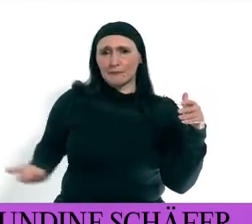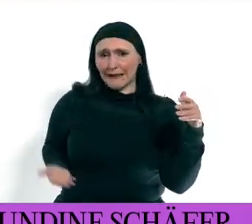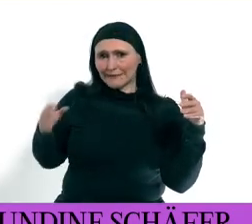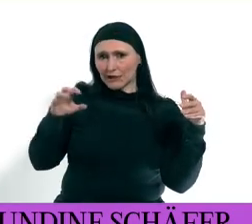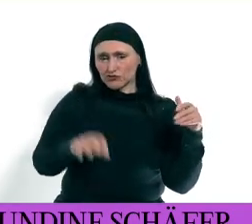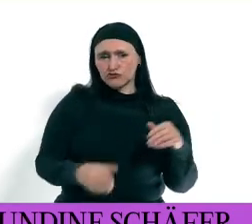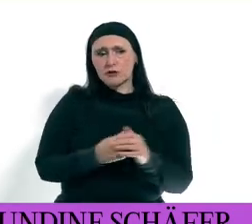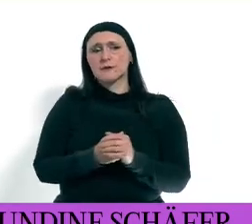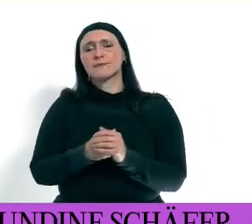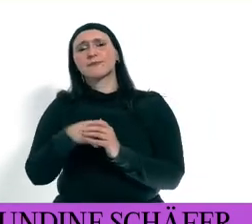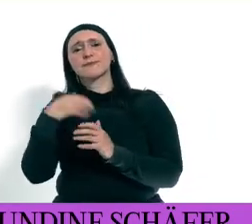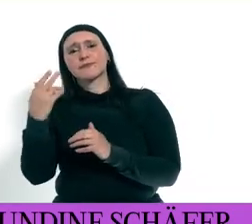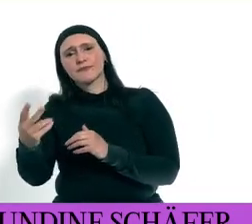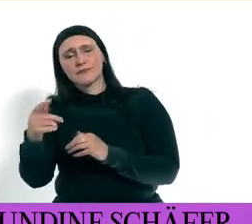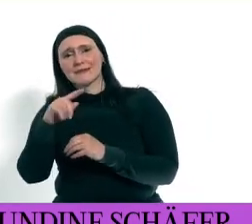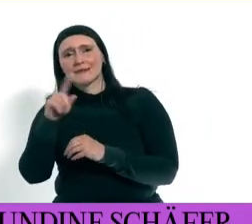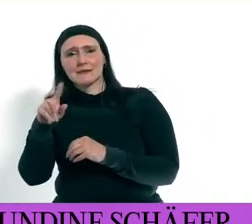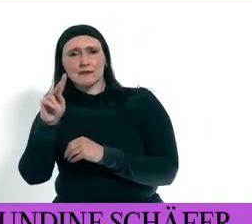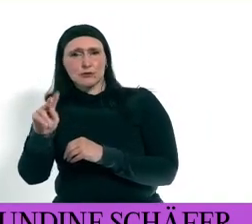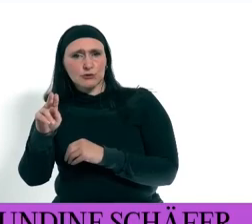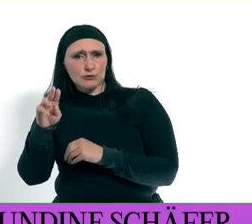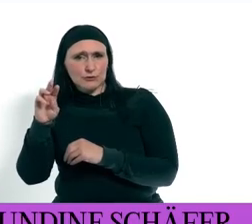des Brito Arts Trust